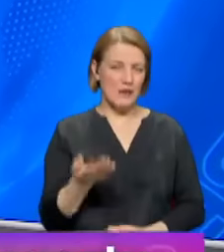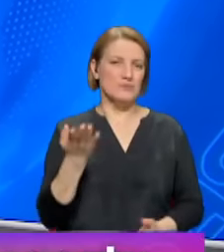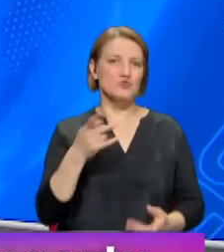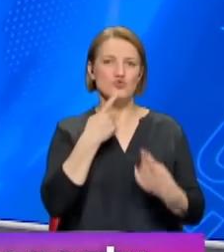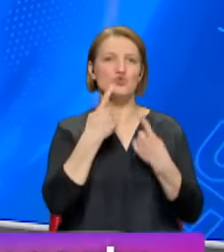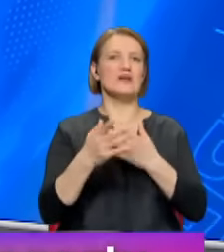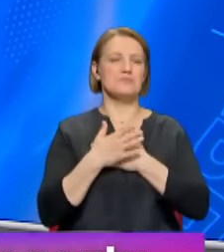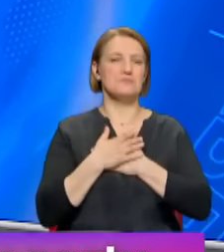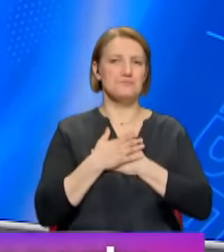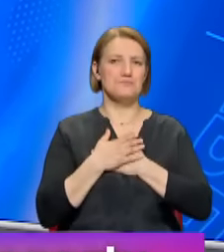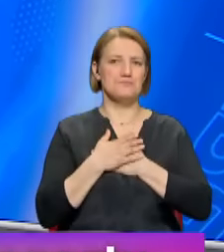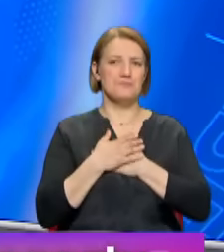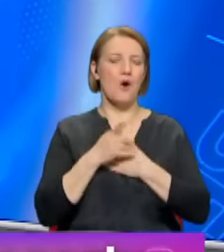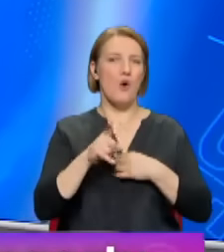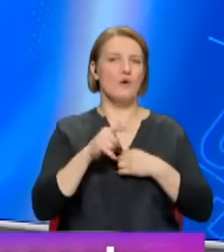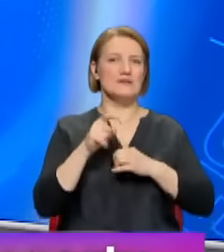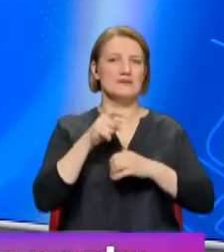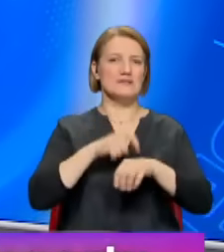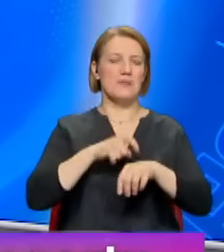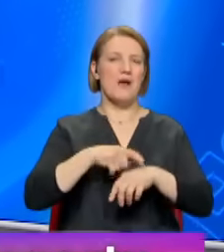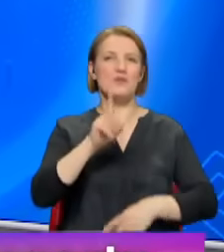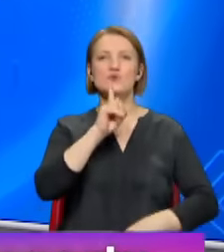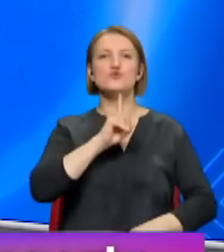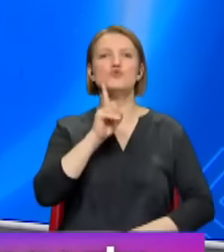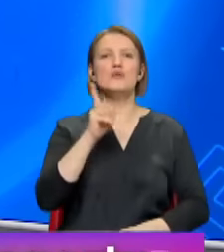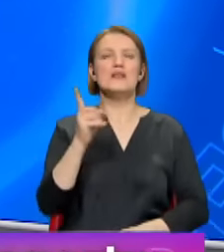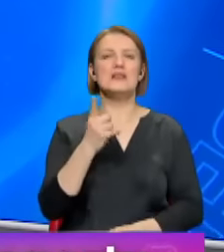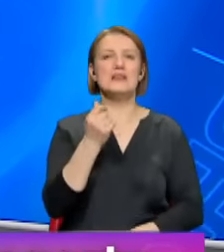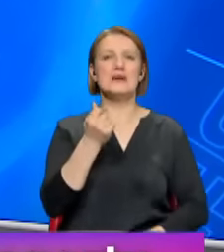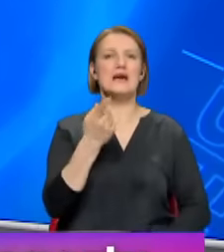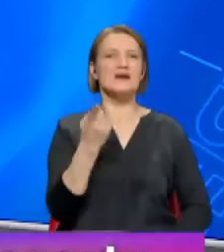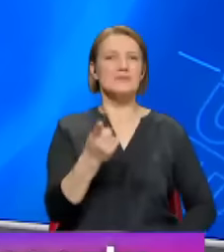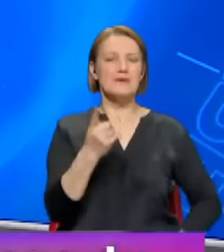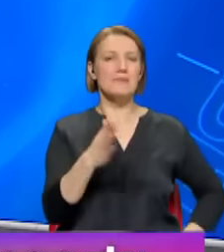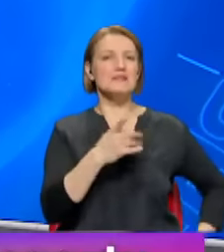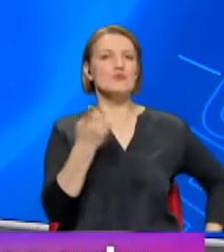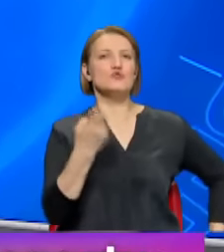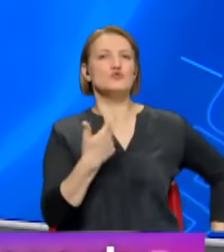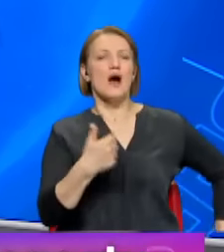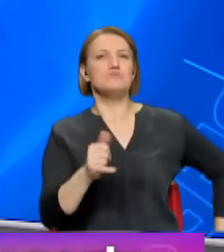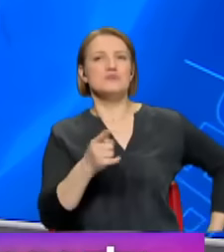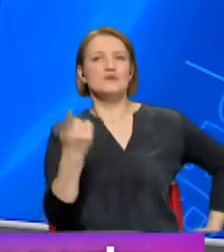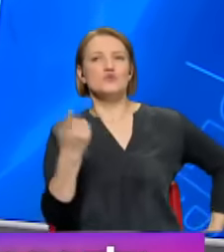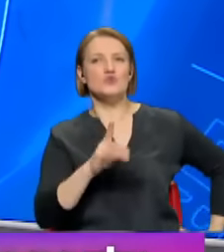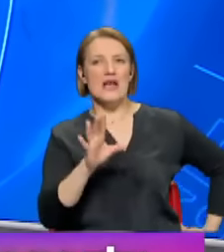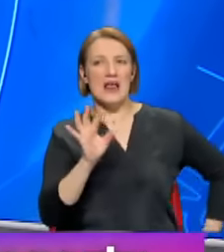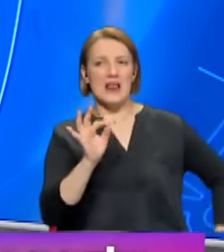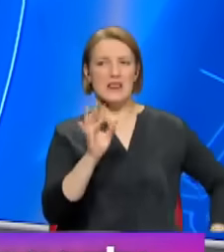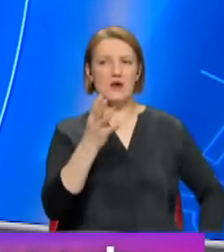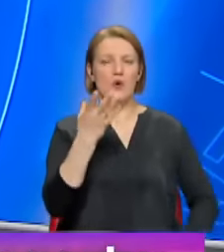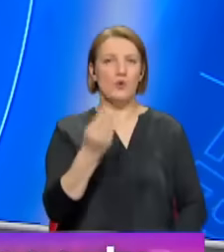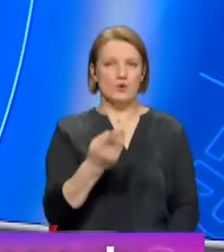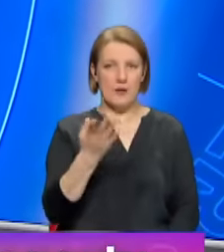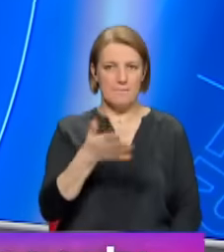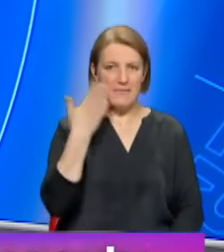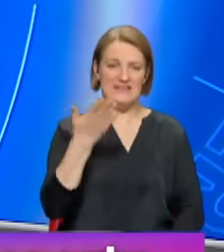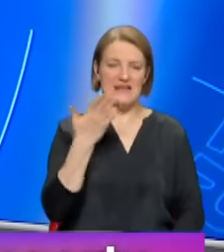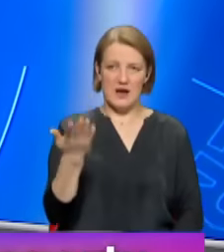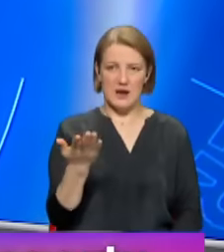şunu söyleyeyim. O zaman da 100 liralık bir ürünü 160 liraya alacağız. %50 olduğunda mesela